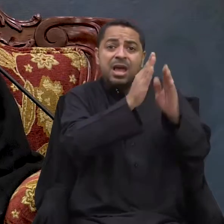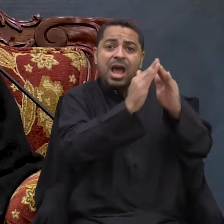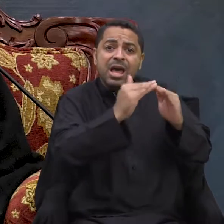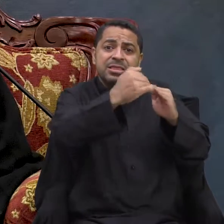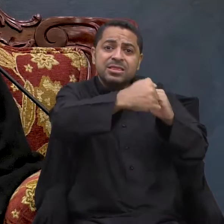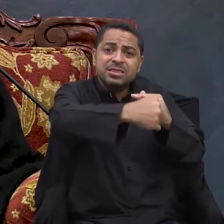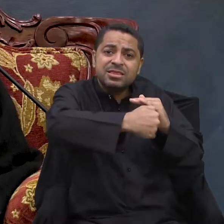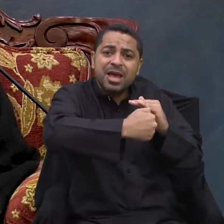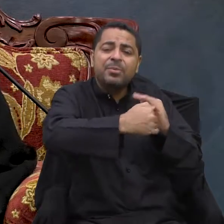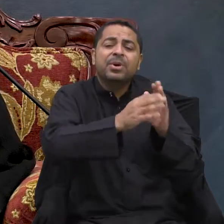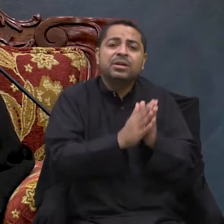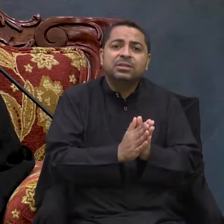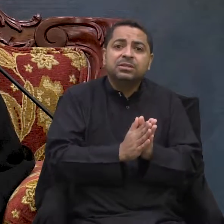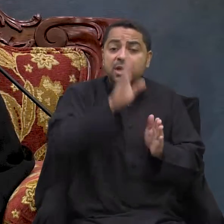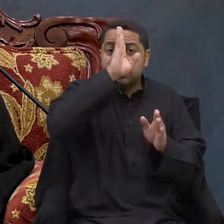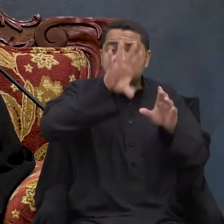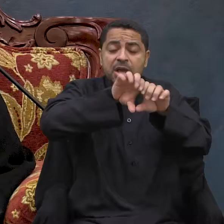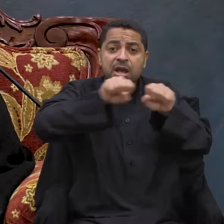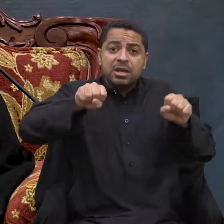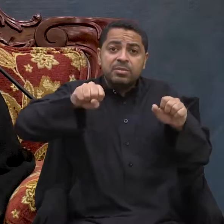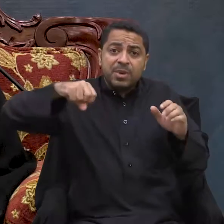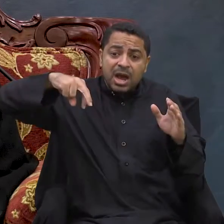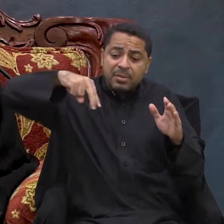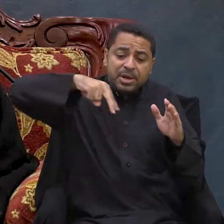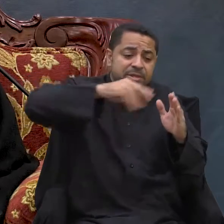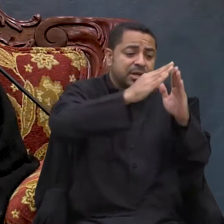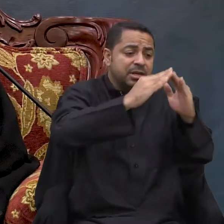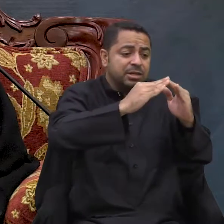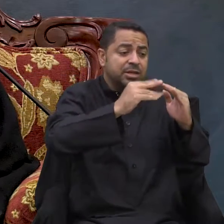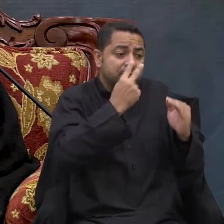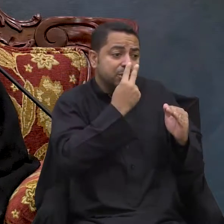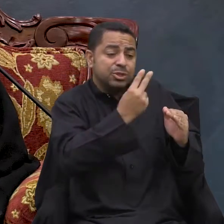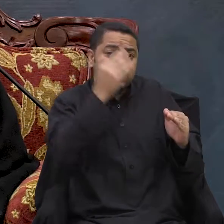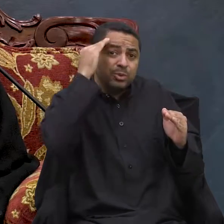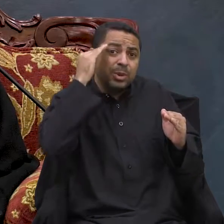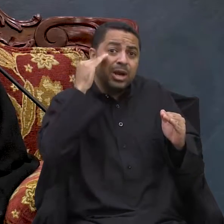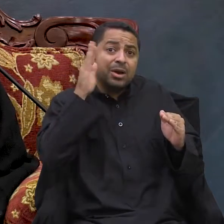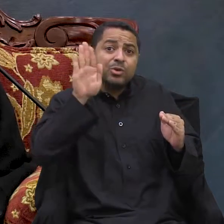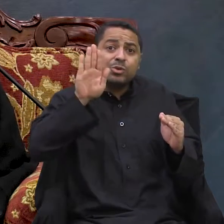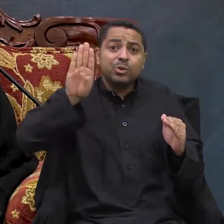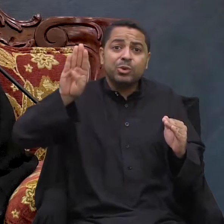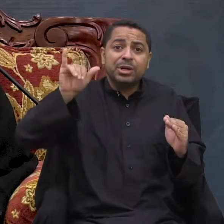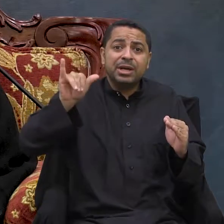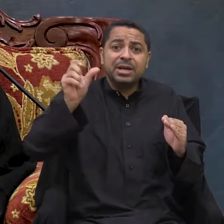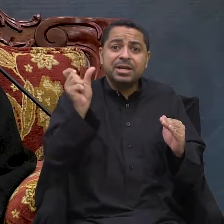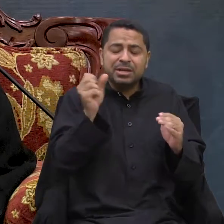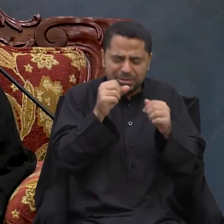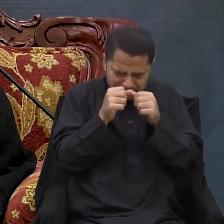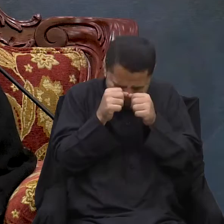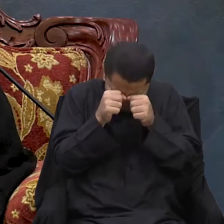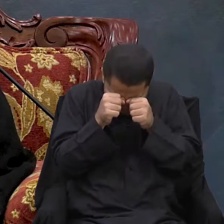داخل الخيمة. جاء إليها وإذا بها قد وضعت رأسها